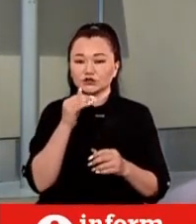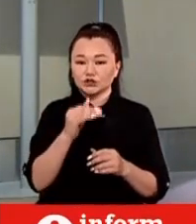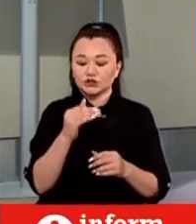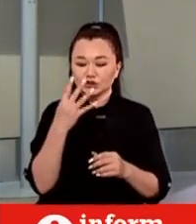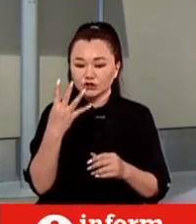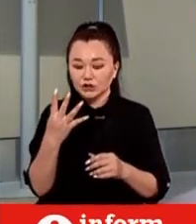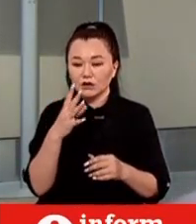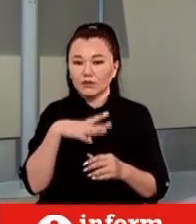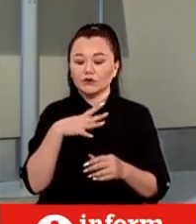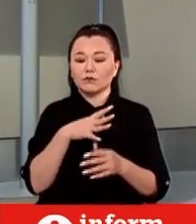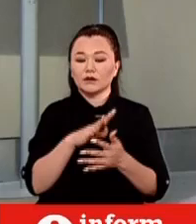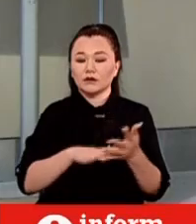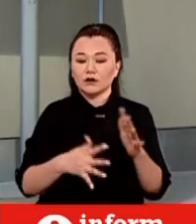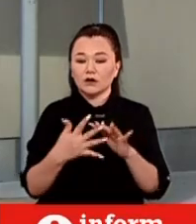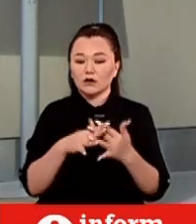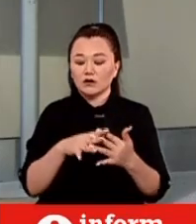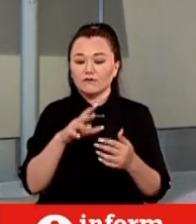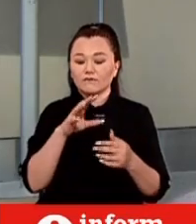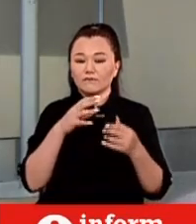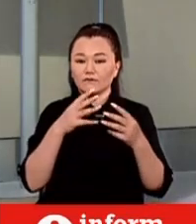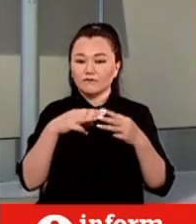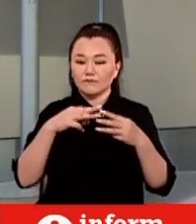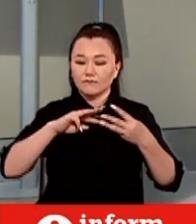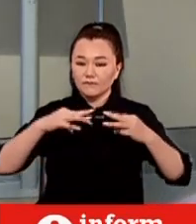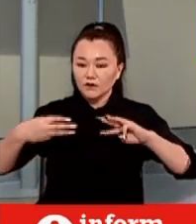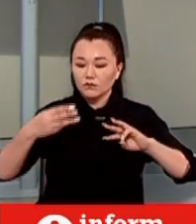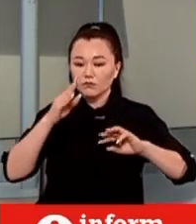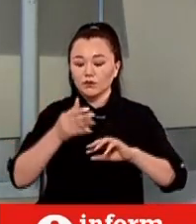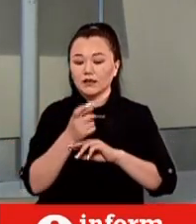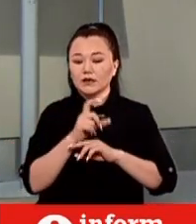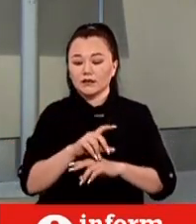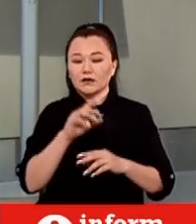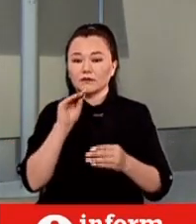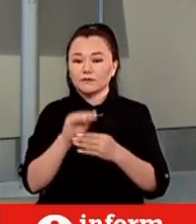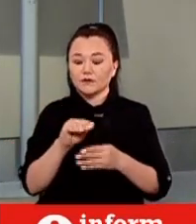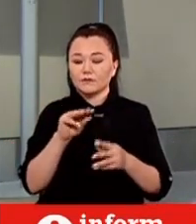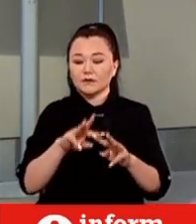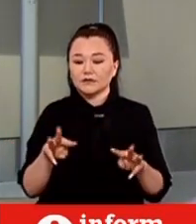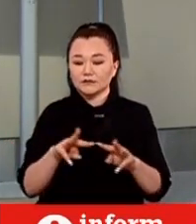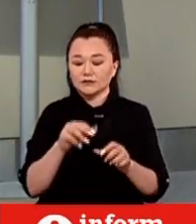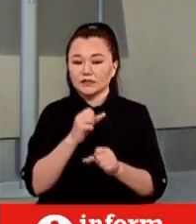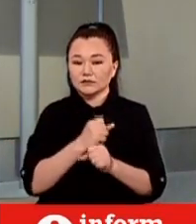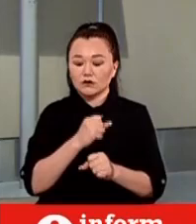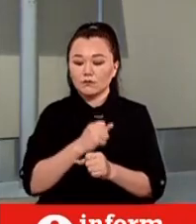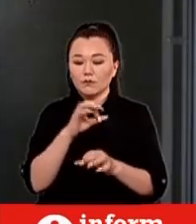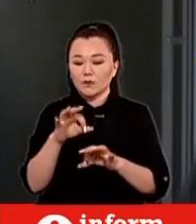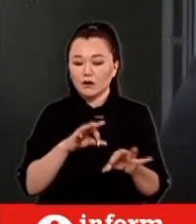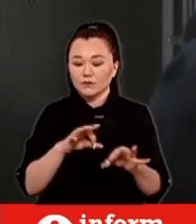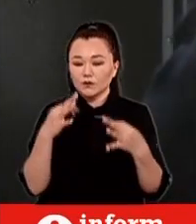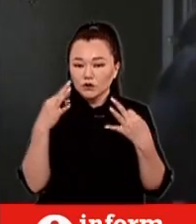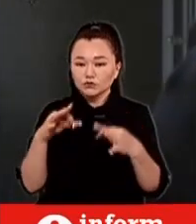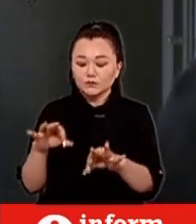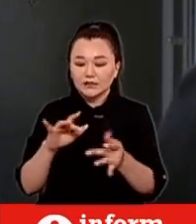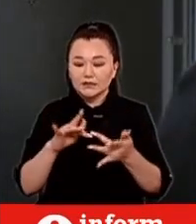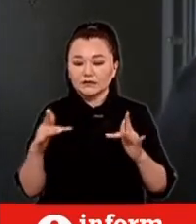планируем осуществлять покрытие сел оптическим волокном. Сейчас это мы делаем совместно с министерством. Они вот разработали программу «Доступный интернет». Более